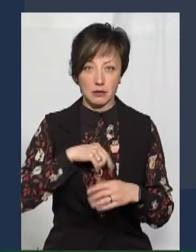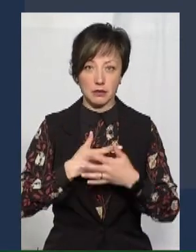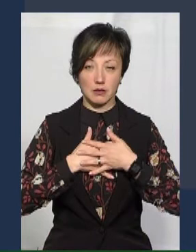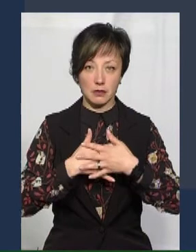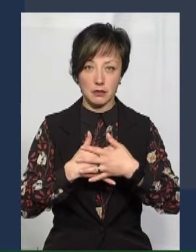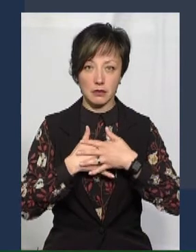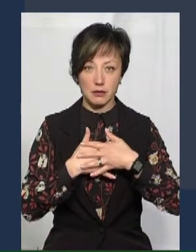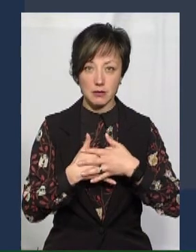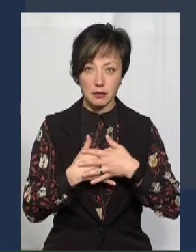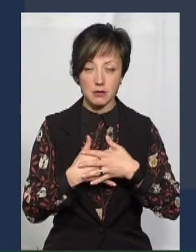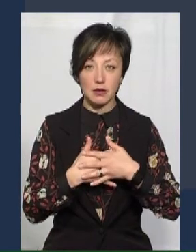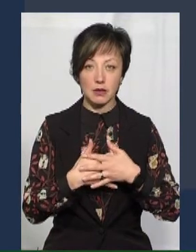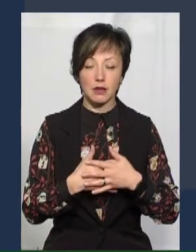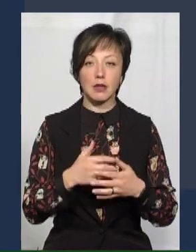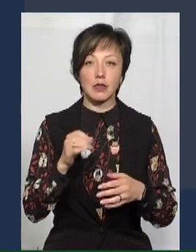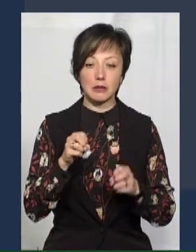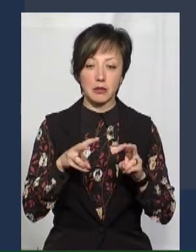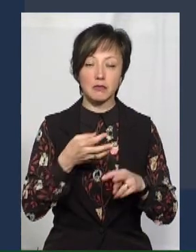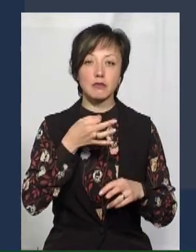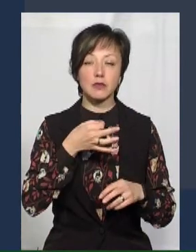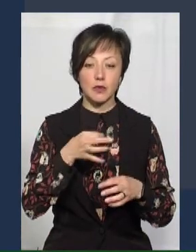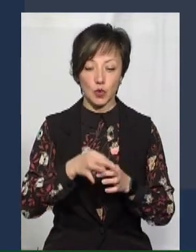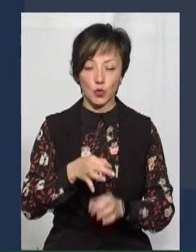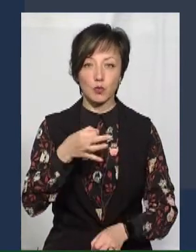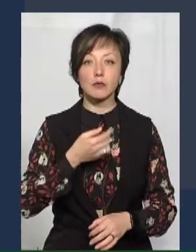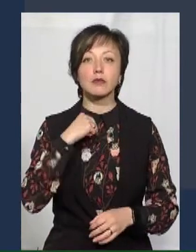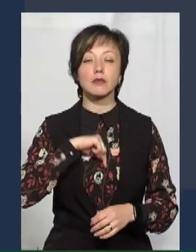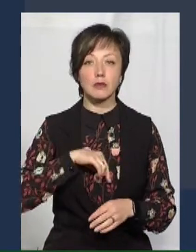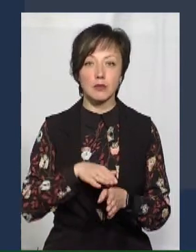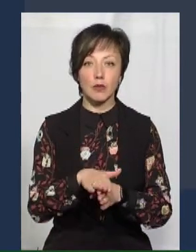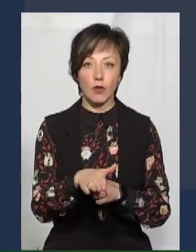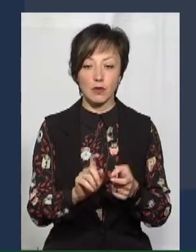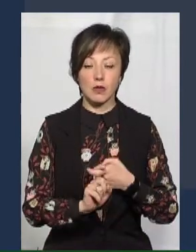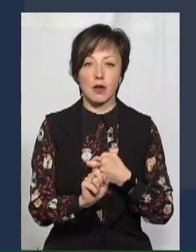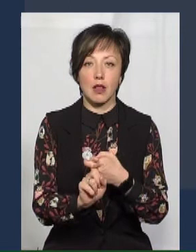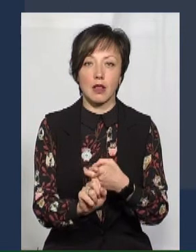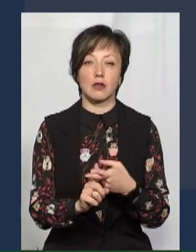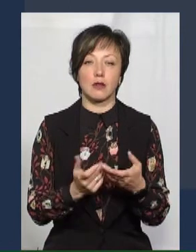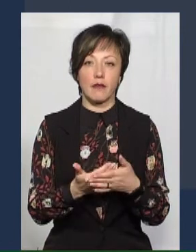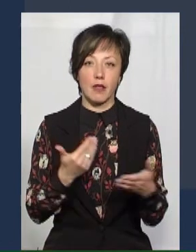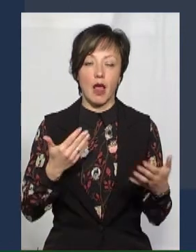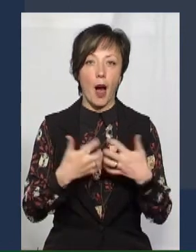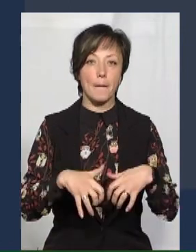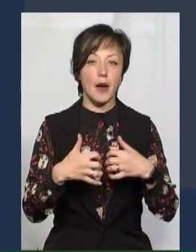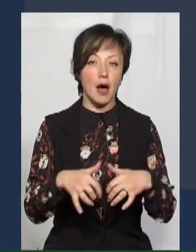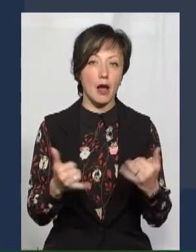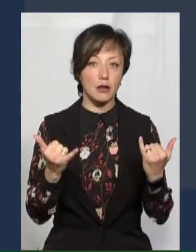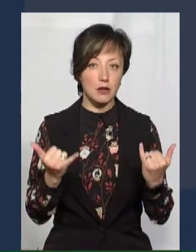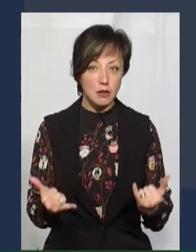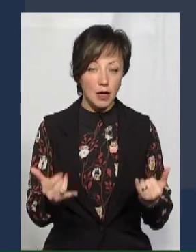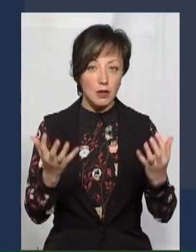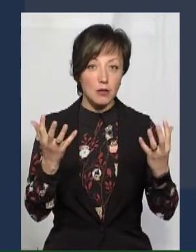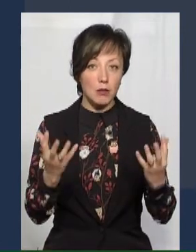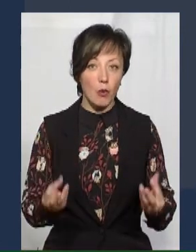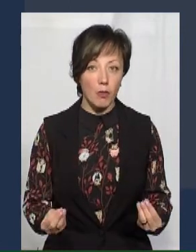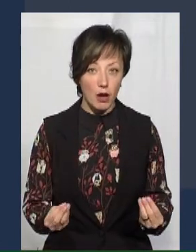Тобто він був заінтубований і знаходився вже повністю залежно від апарату. На даний момент, будемо так